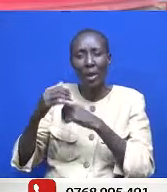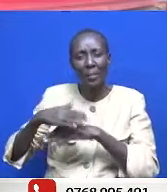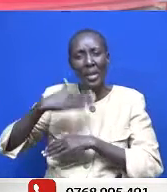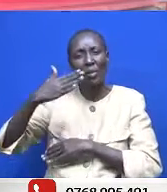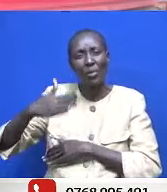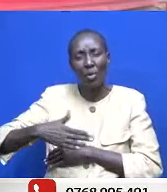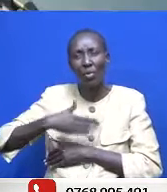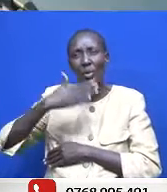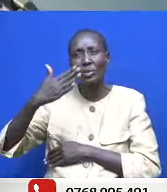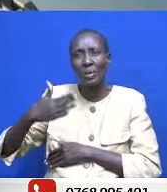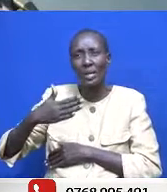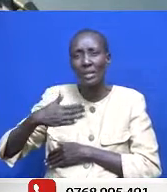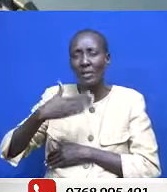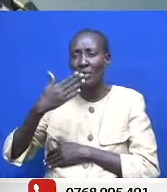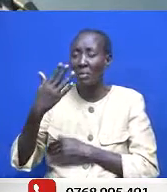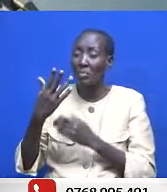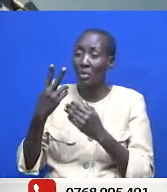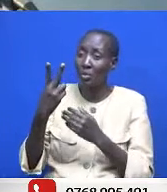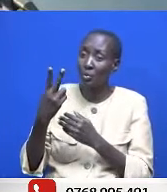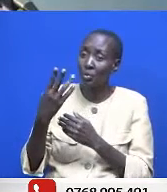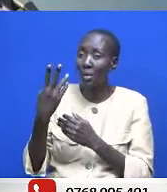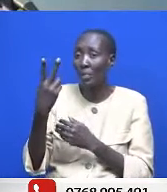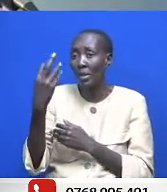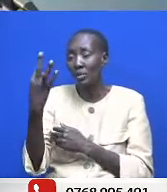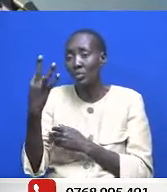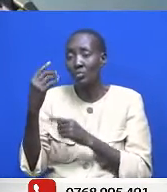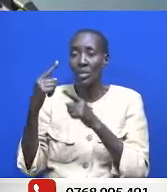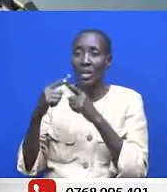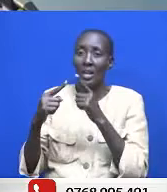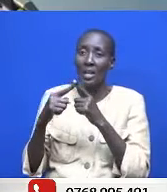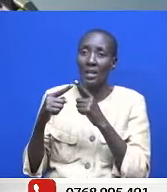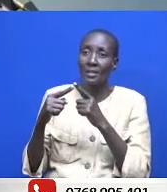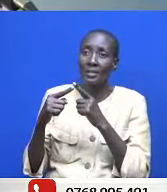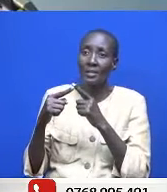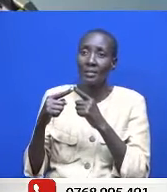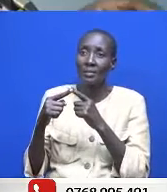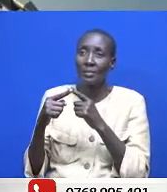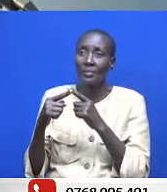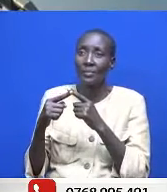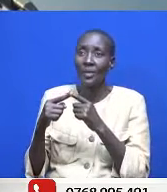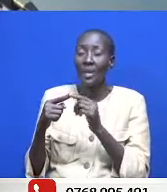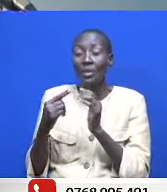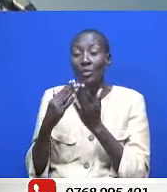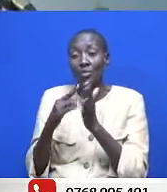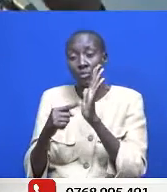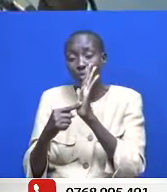kila miaka miwili au mitatu kuna jambo ambalo linafanyika Kenya ambaye kweli inaonyesha kwamba